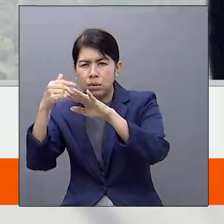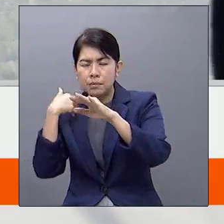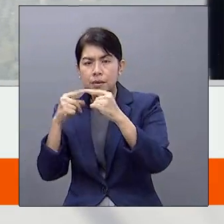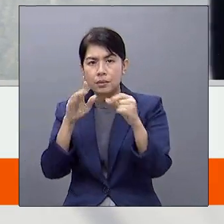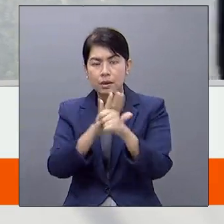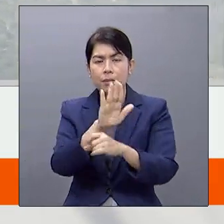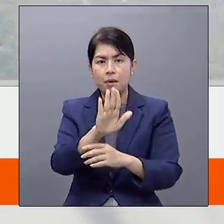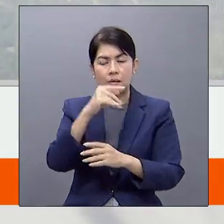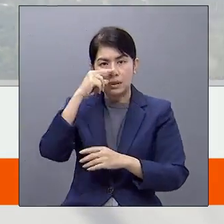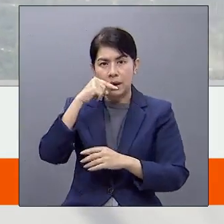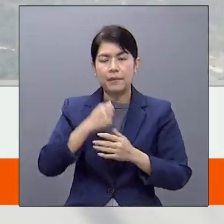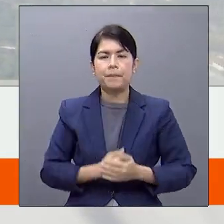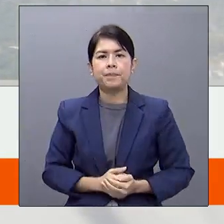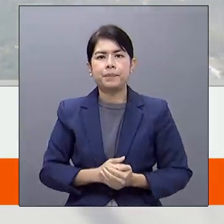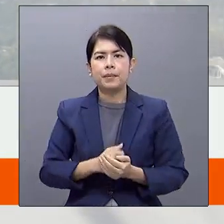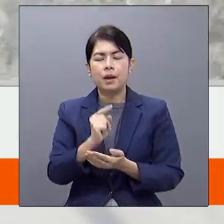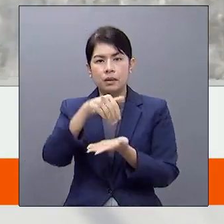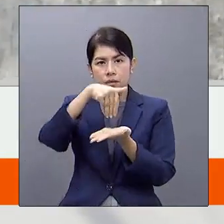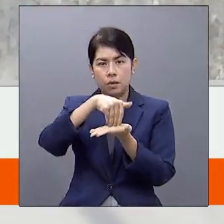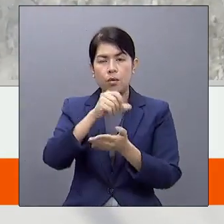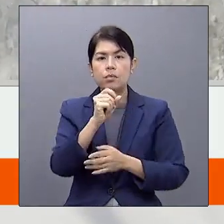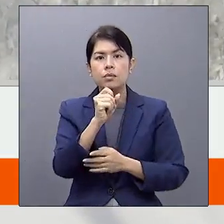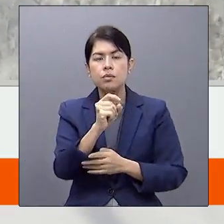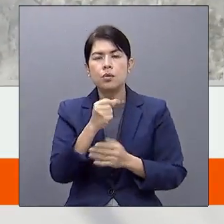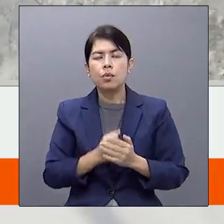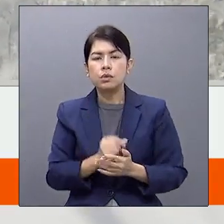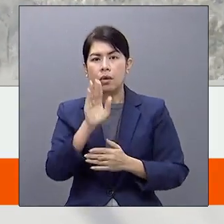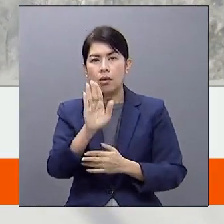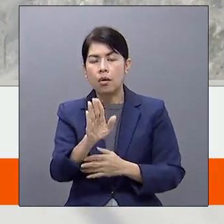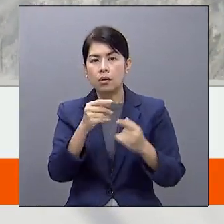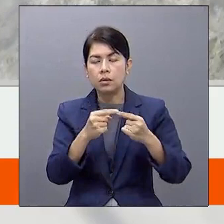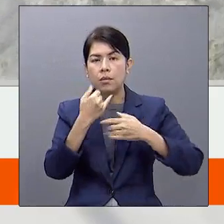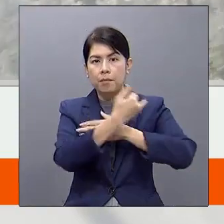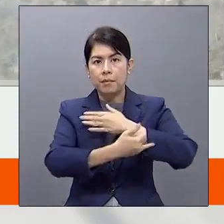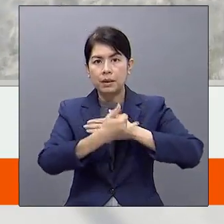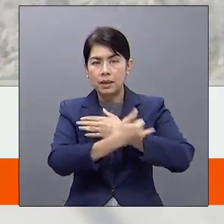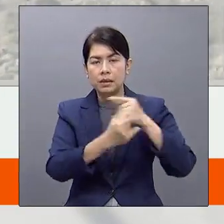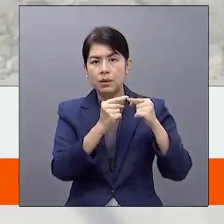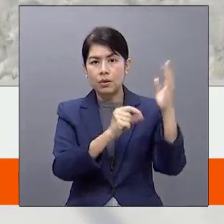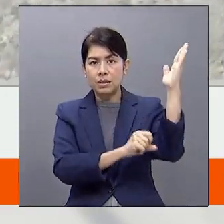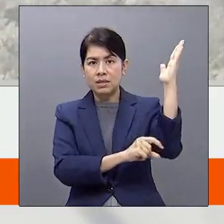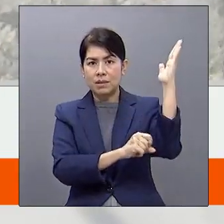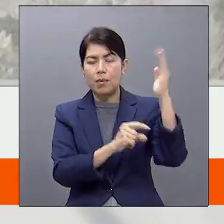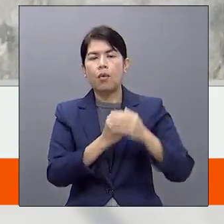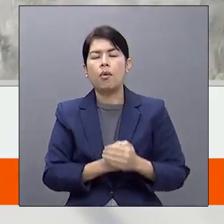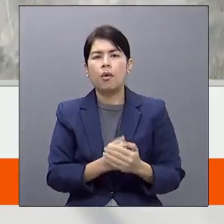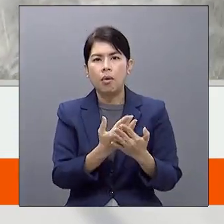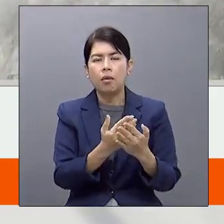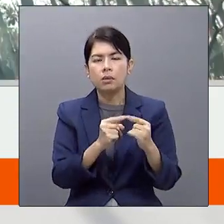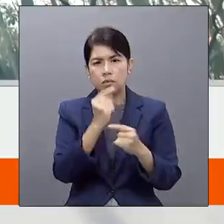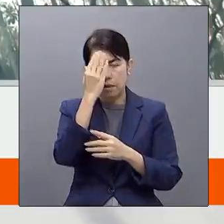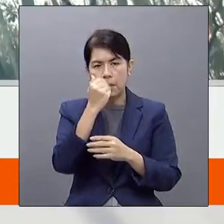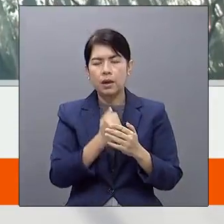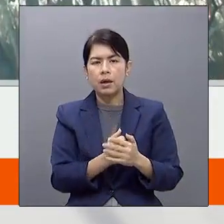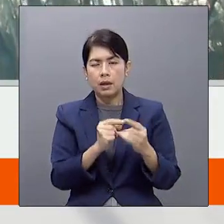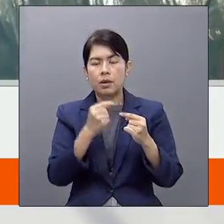ศูนย์อุตุนิยมวิทยาเรียน ASMC ที่สิงคโปร์นะครับก็บอกว่าแหล่งกำเนิดของเราเองก็มีนะครับร